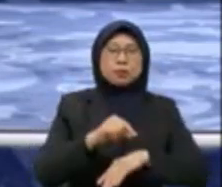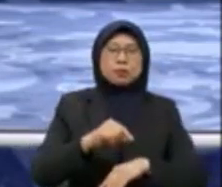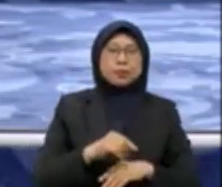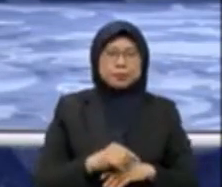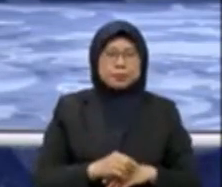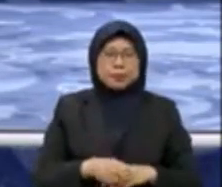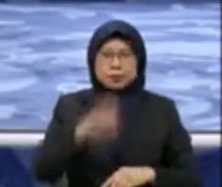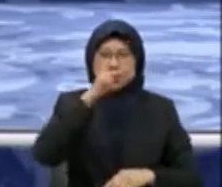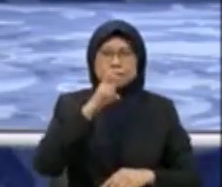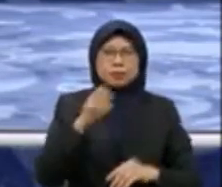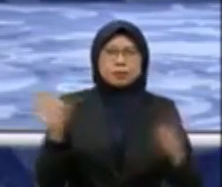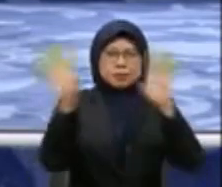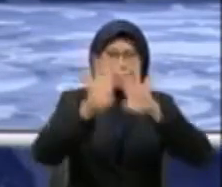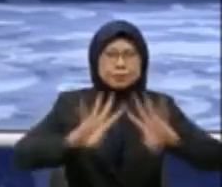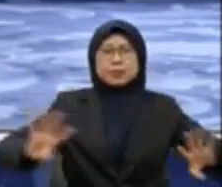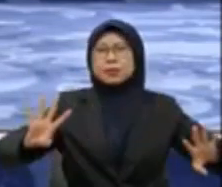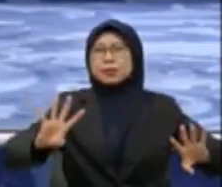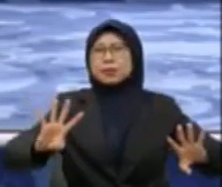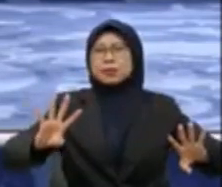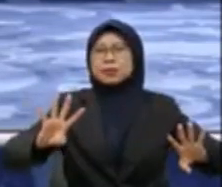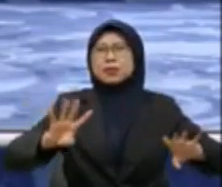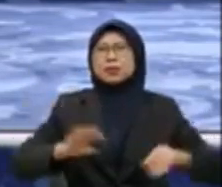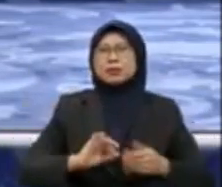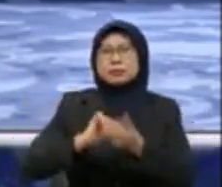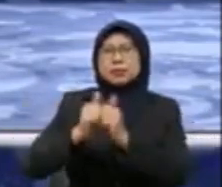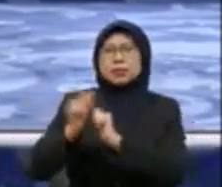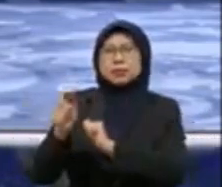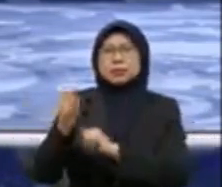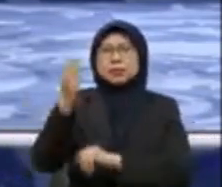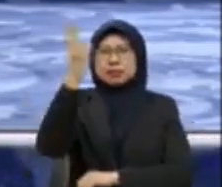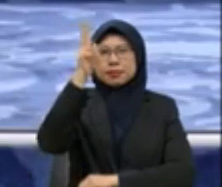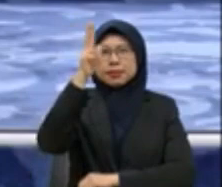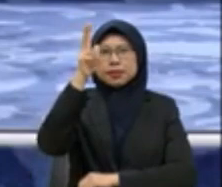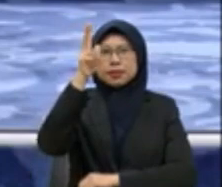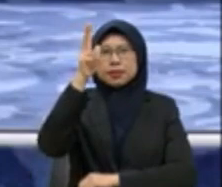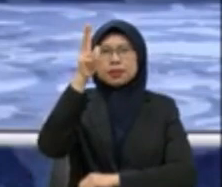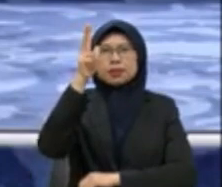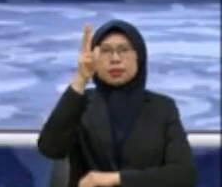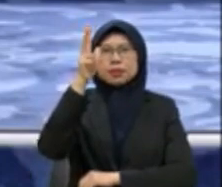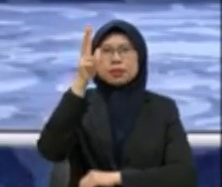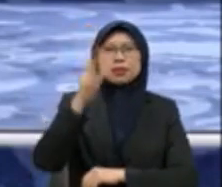ASEAN terhadap kelecehan kerajaan junta Myanmar.